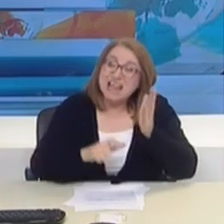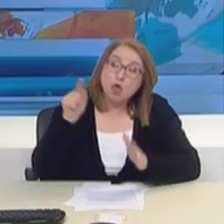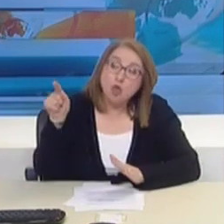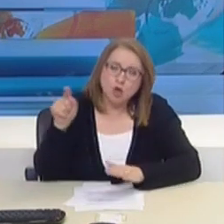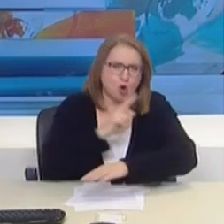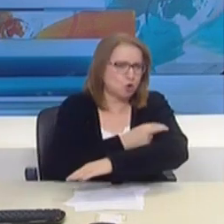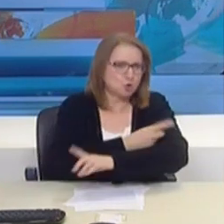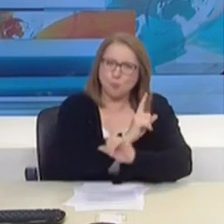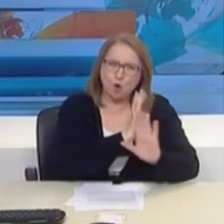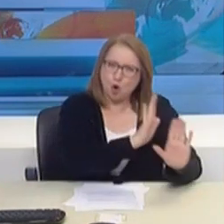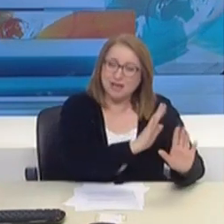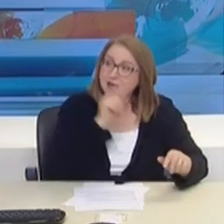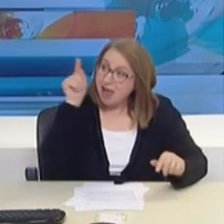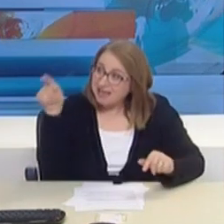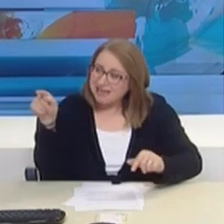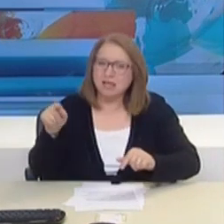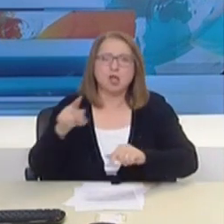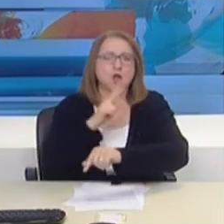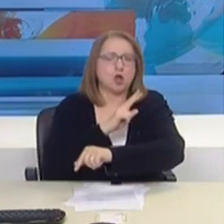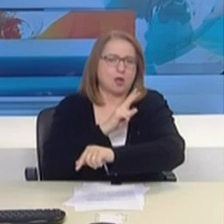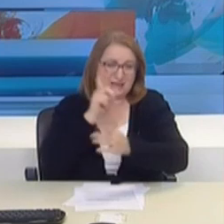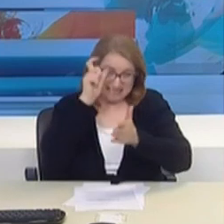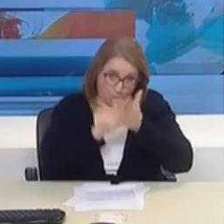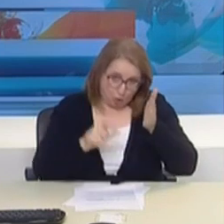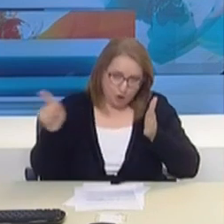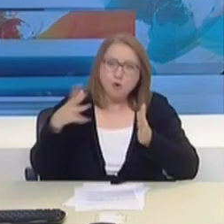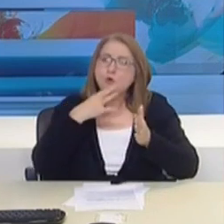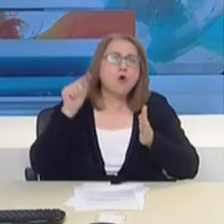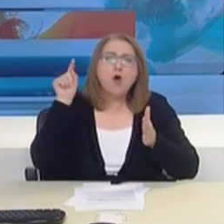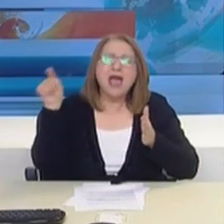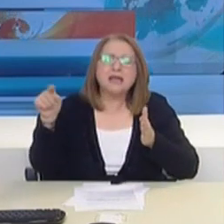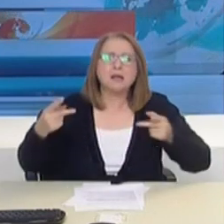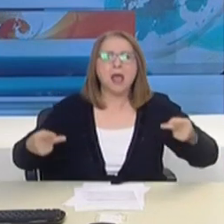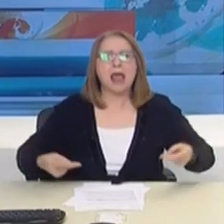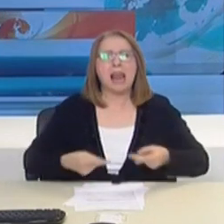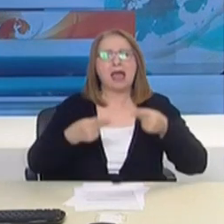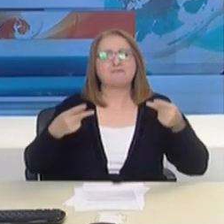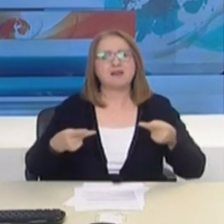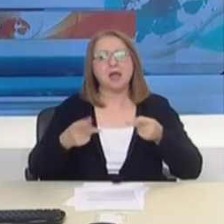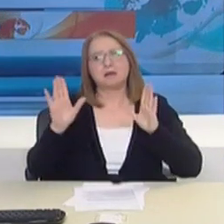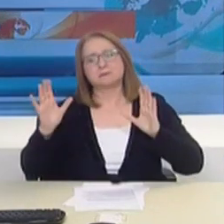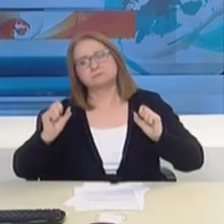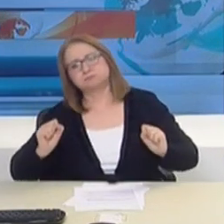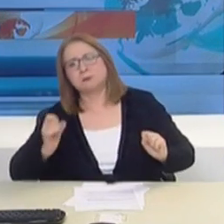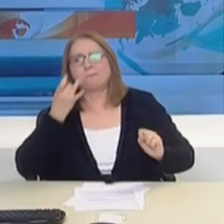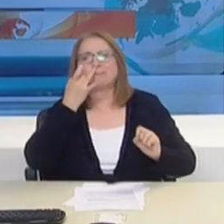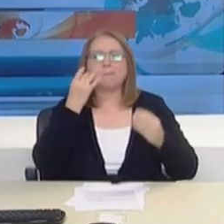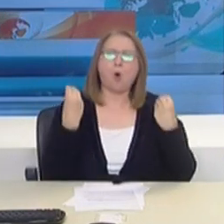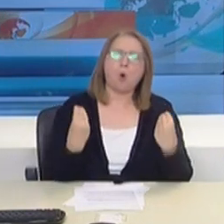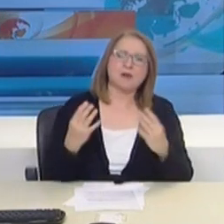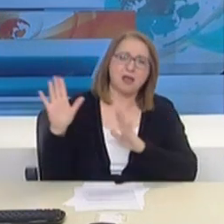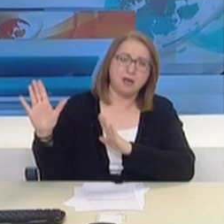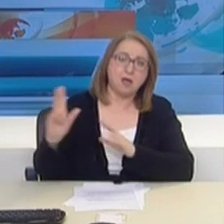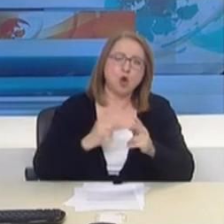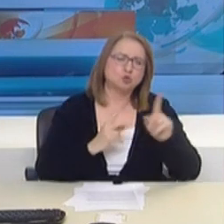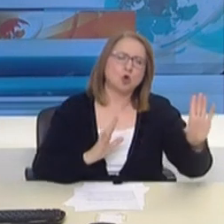πολύ περιστατικά με ελαφριά συμπτώματα. Δεν αντιλαμβάνομαι τις αντιδράσεις, γιατί το ελληνικό κράτος και η